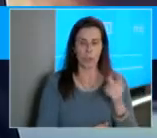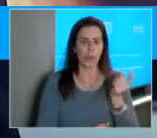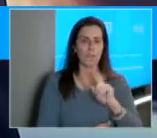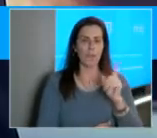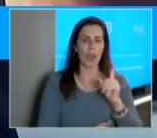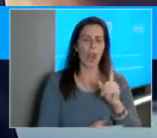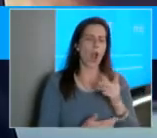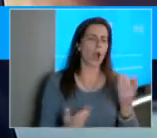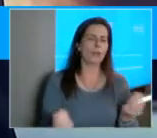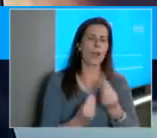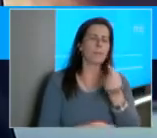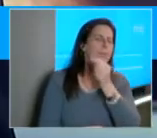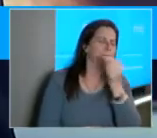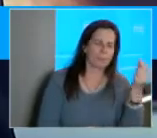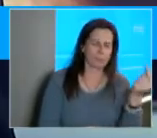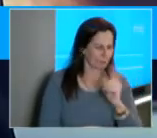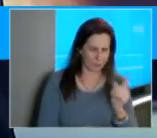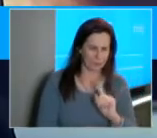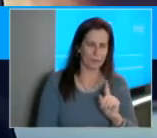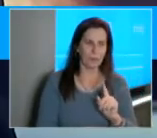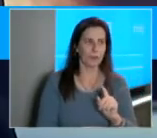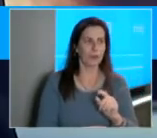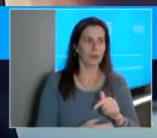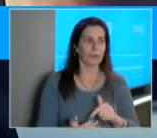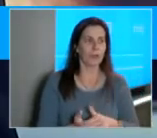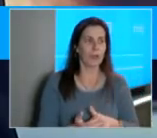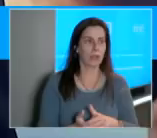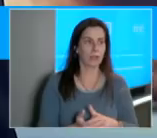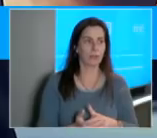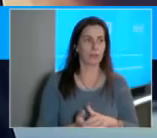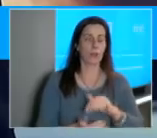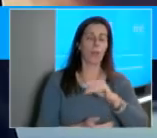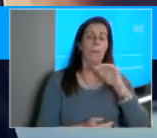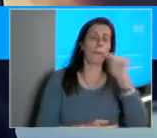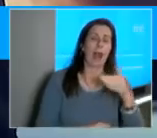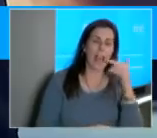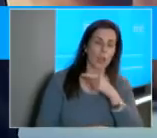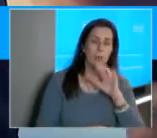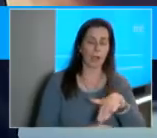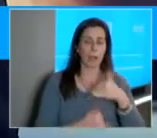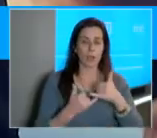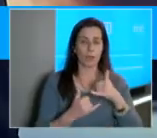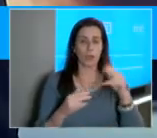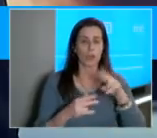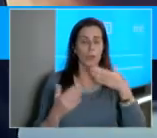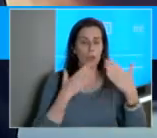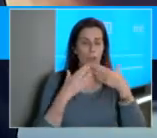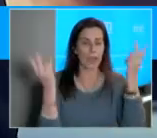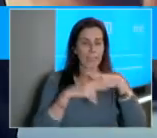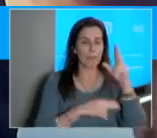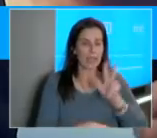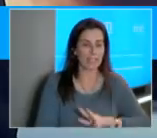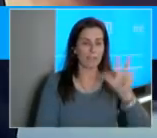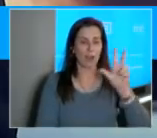בשורה של כל מיני שיחות והצהרות במעלה אדומים, ואני הבנתי שהוא הולך עכשיו לישיבות הסדר